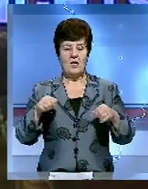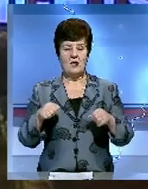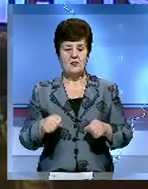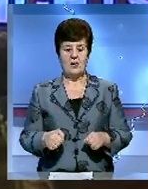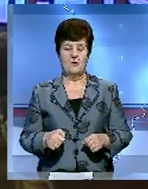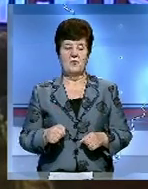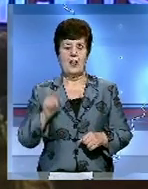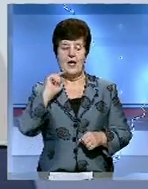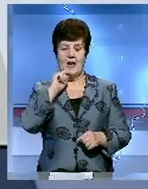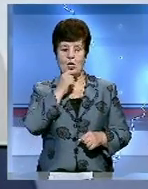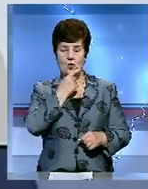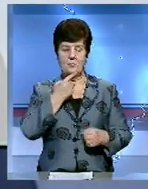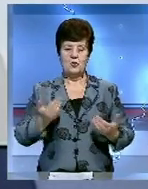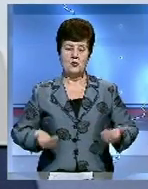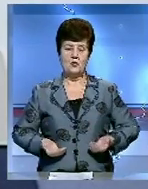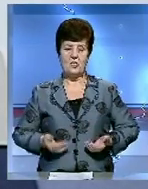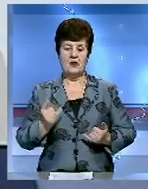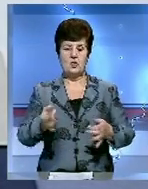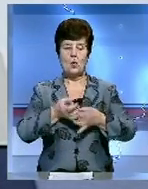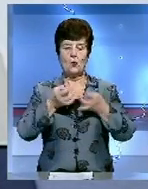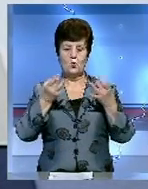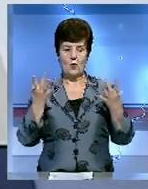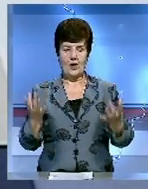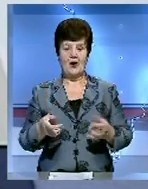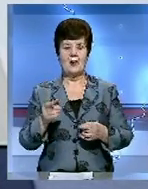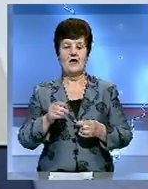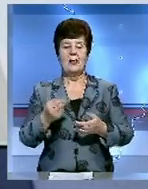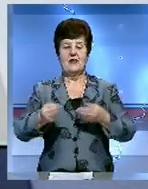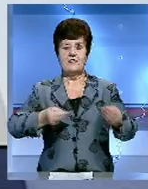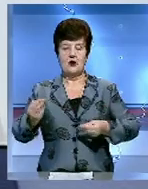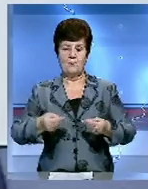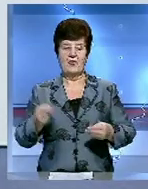economice, sociale și culturale semnat în